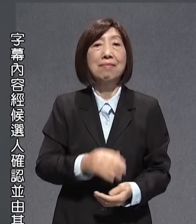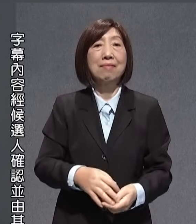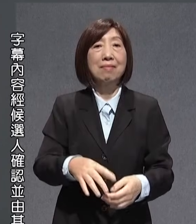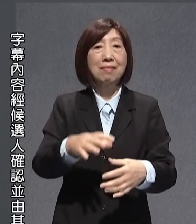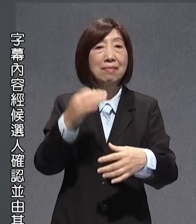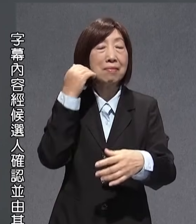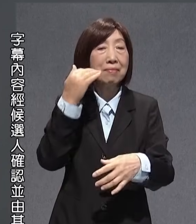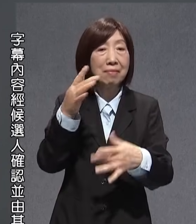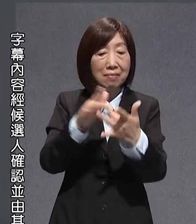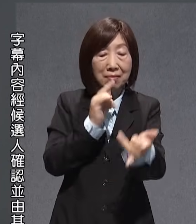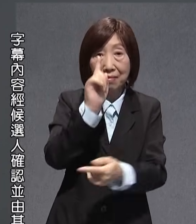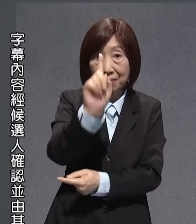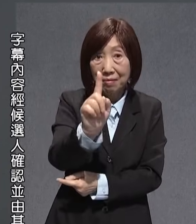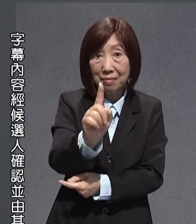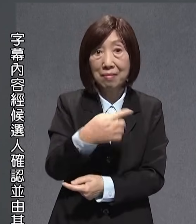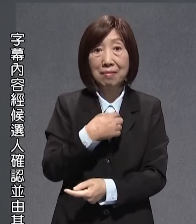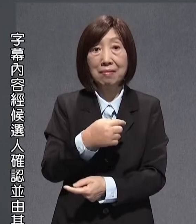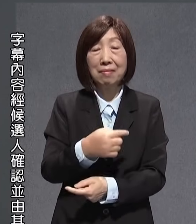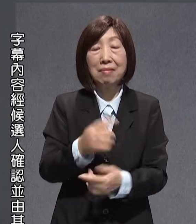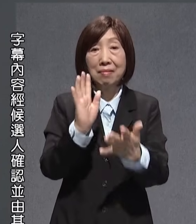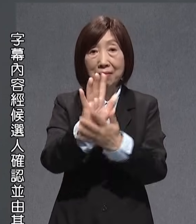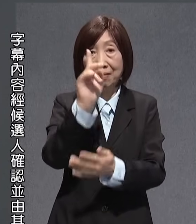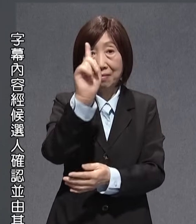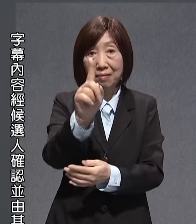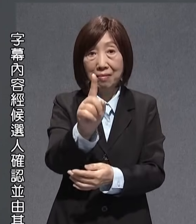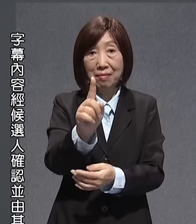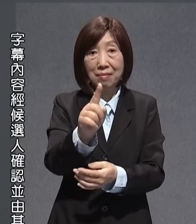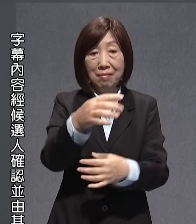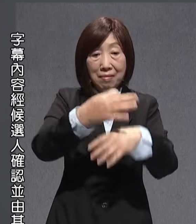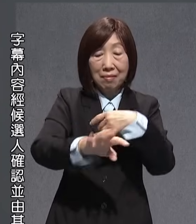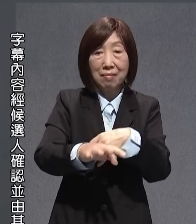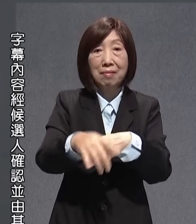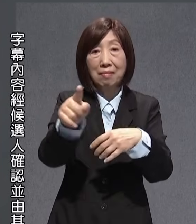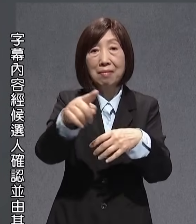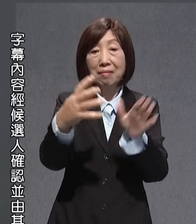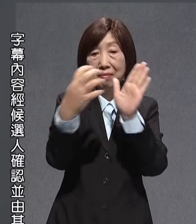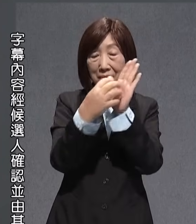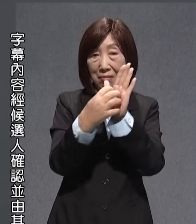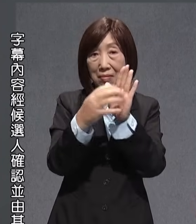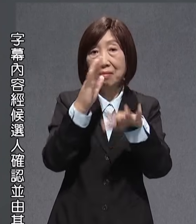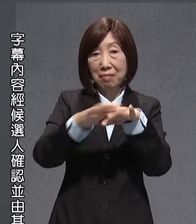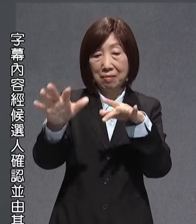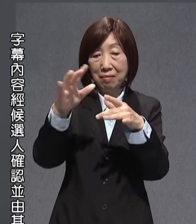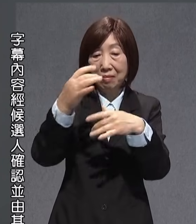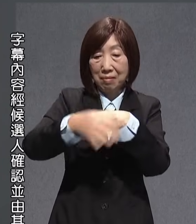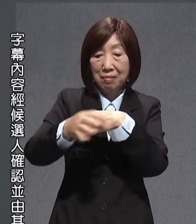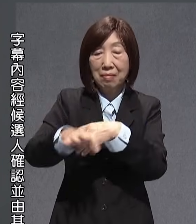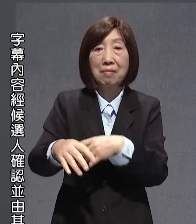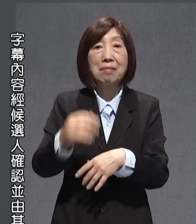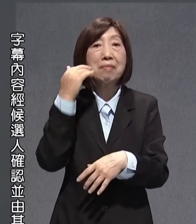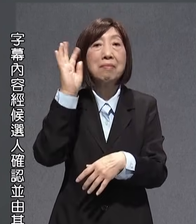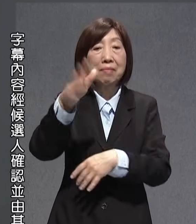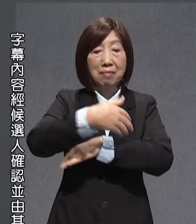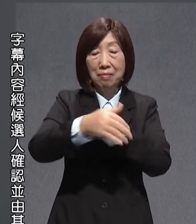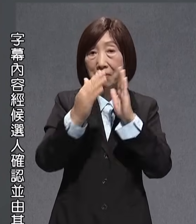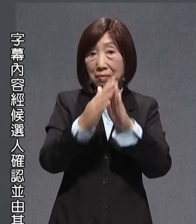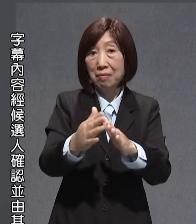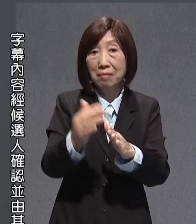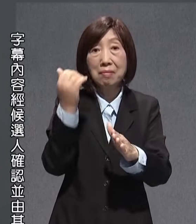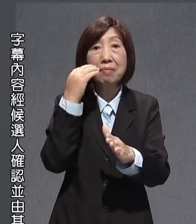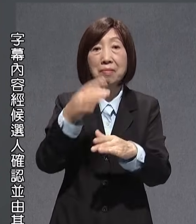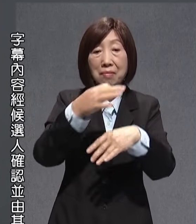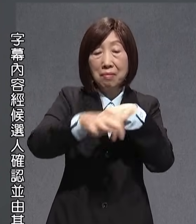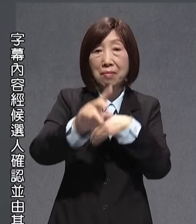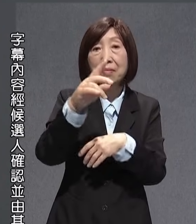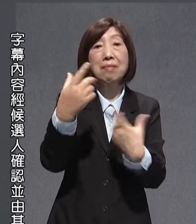少一个人、少一块纸板，字就拼不成。 少一个县市标语也不